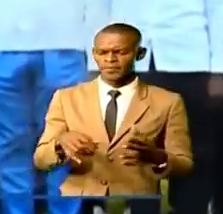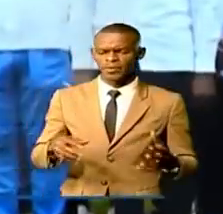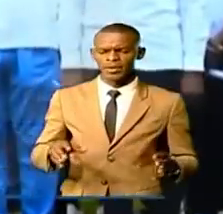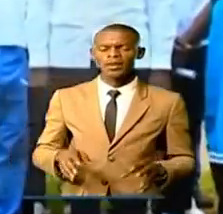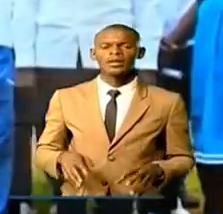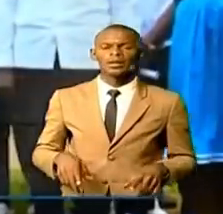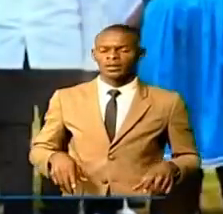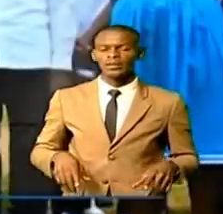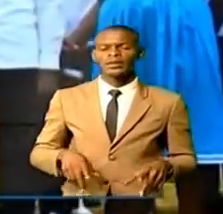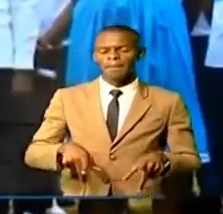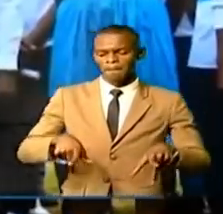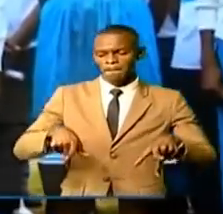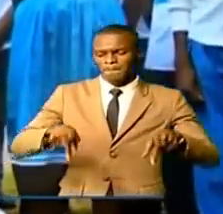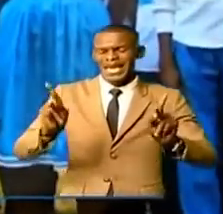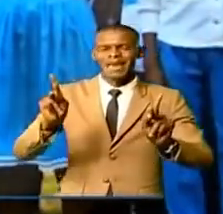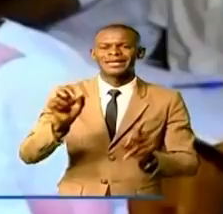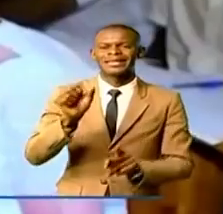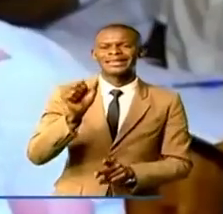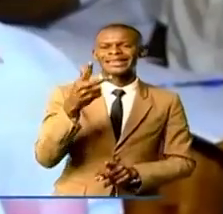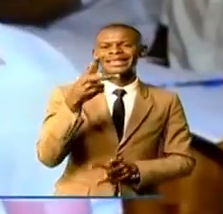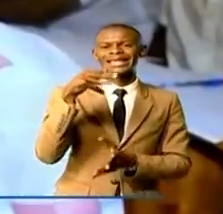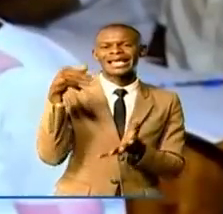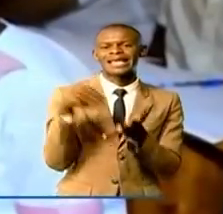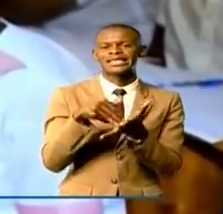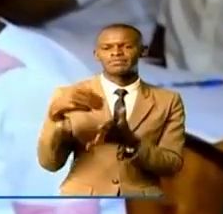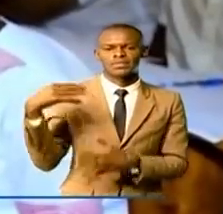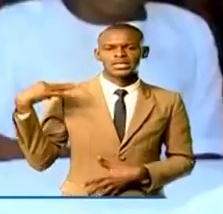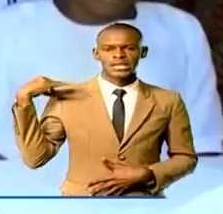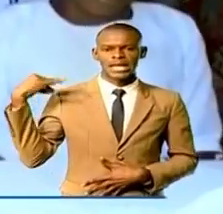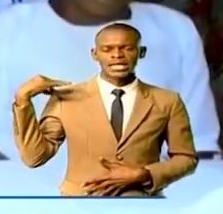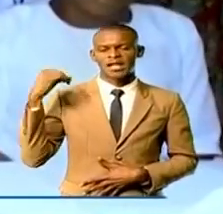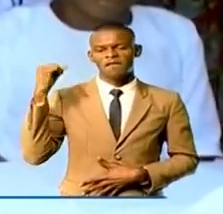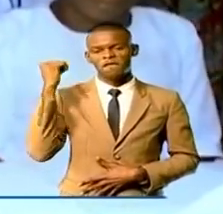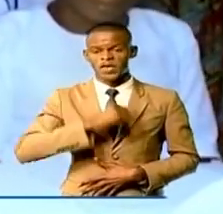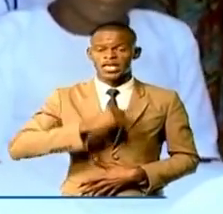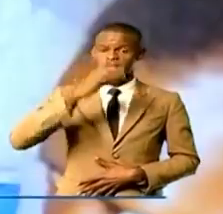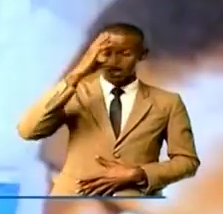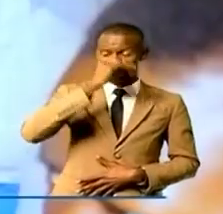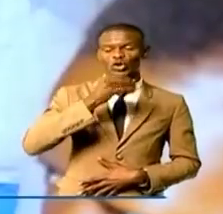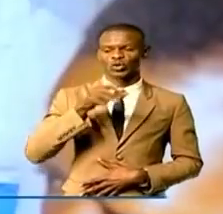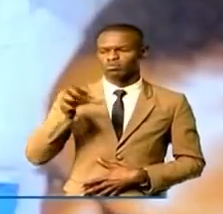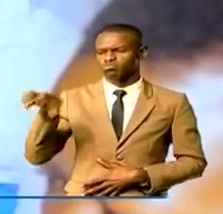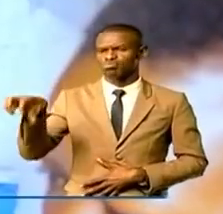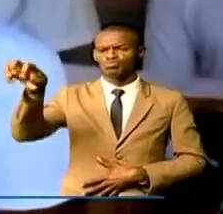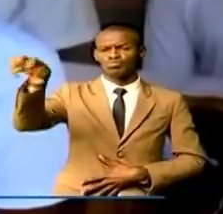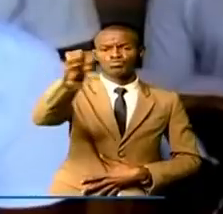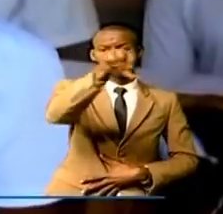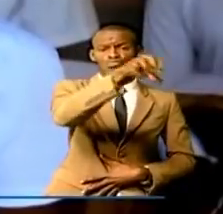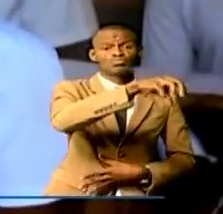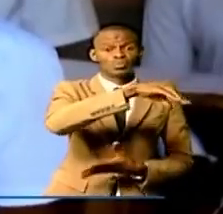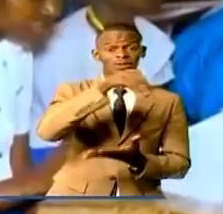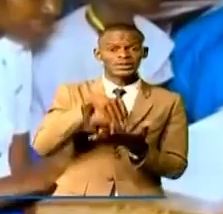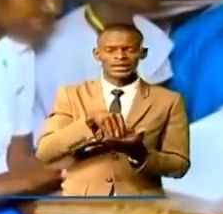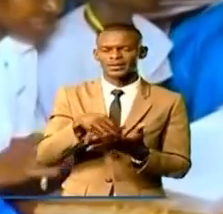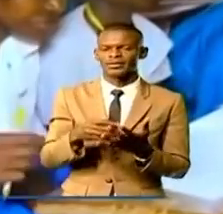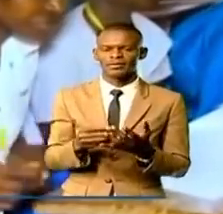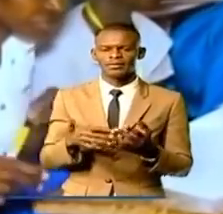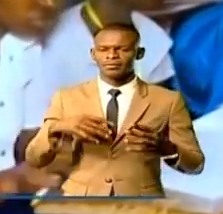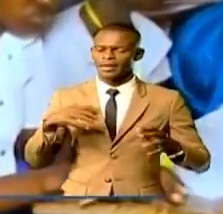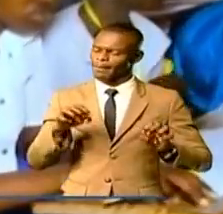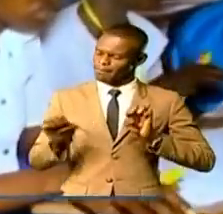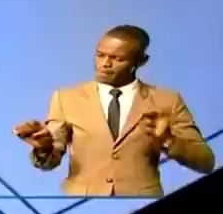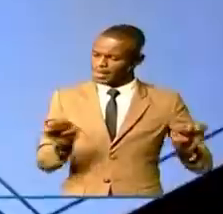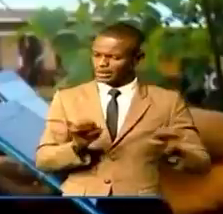4 687 filles réparties dans 33 centres et qui sont soumis aux différentes épreuves conformément au